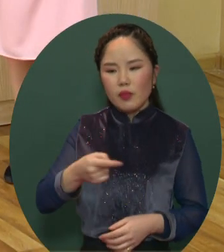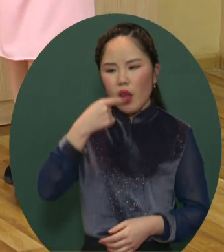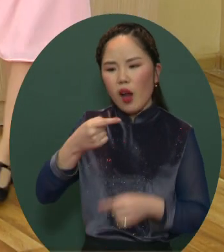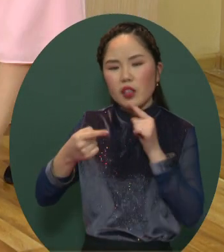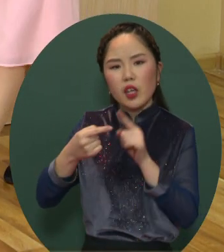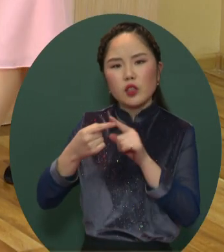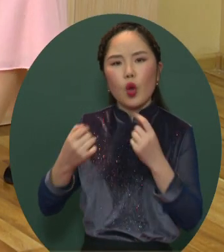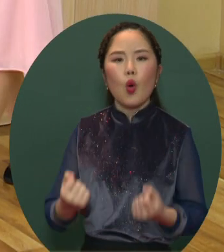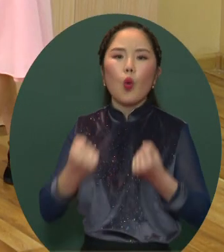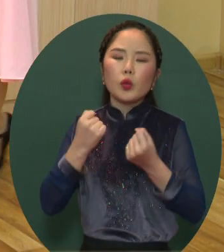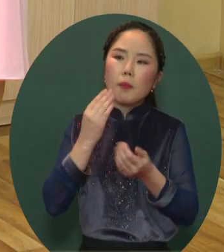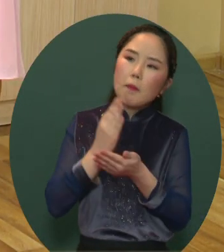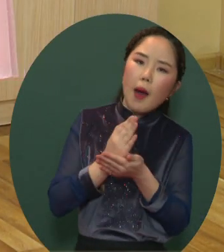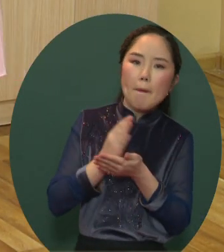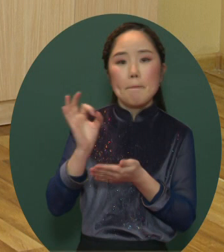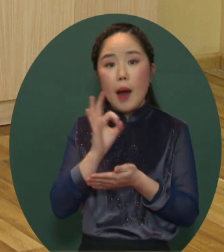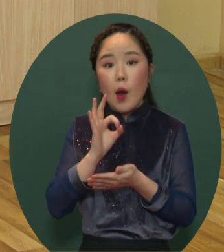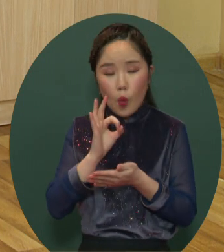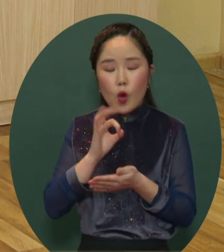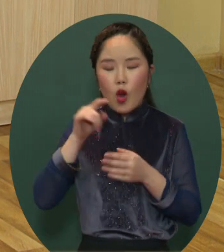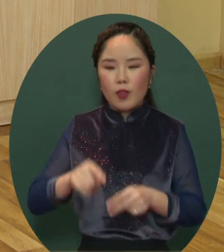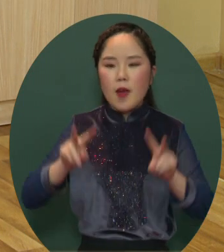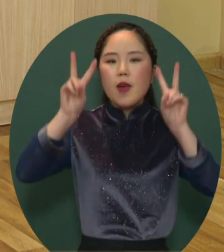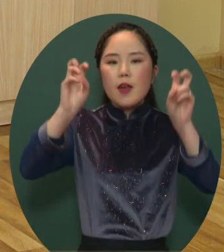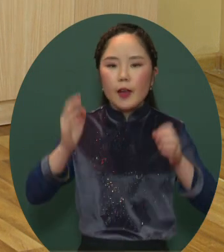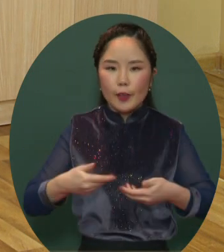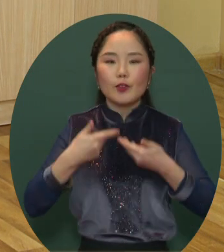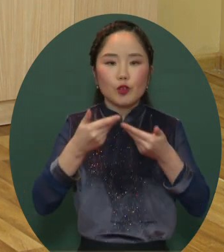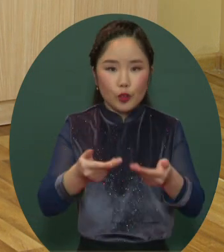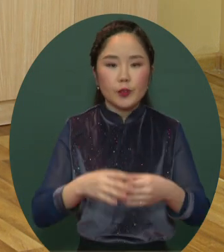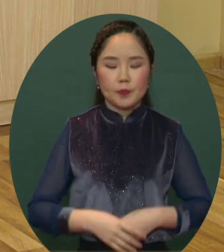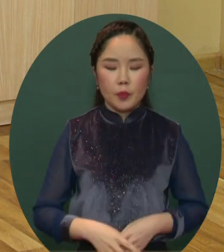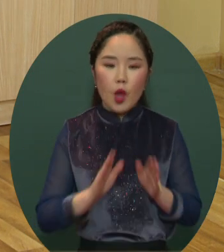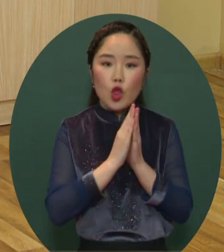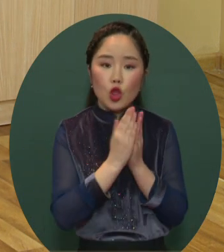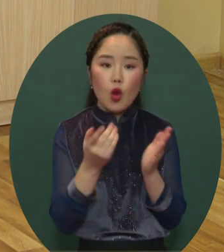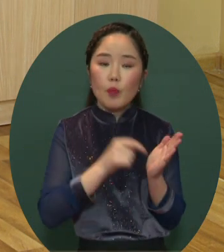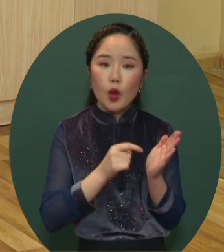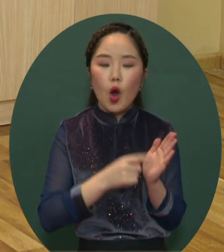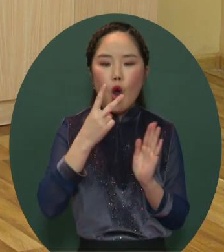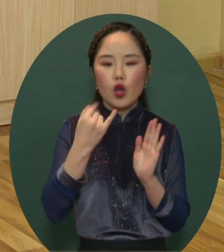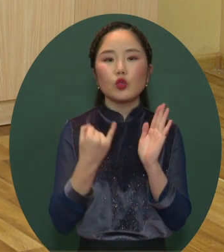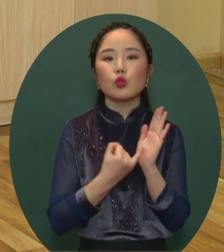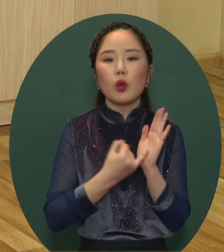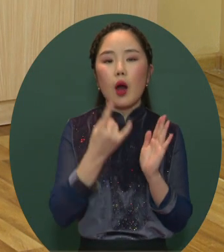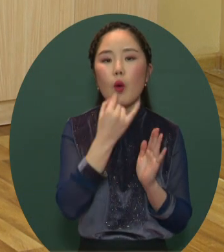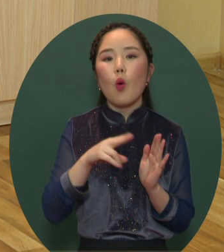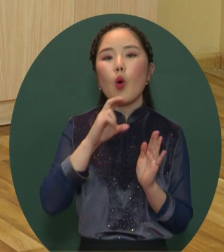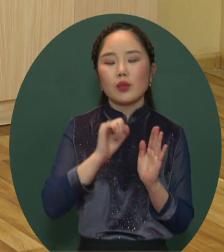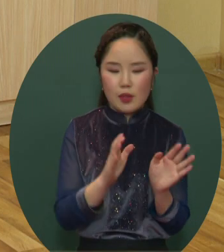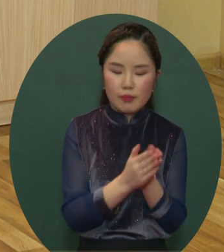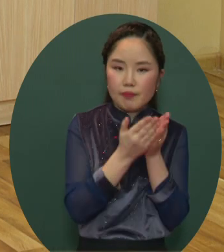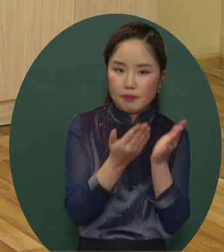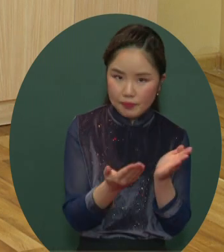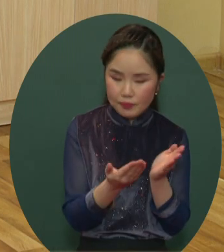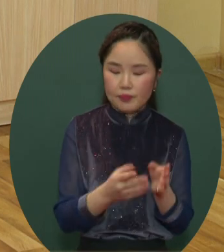шидтэй болов уу? Түүнтэй холбоотой ихийг уншия. Сурах бичгийнхээ 26 дахь хуудсыг нэгэрээ.